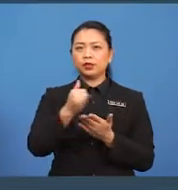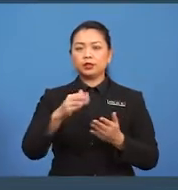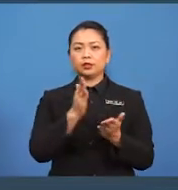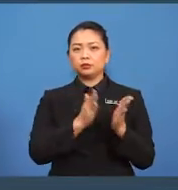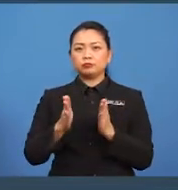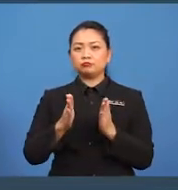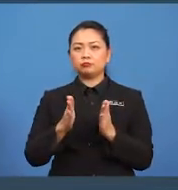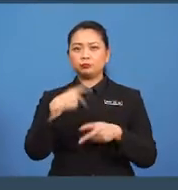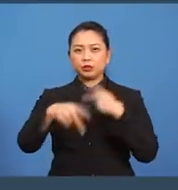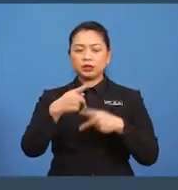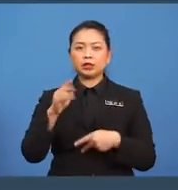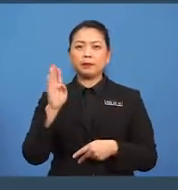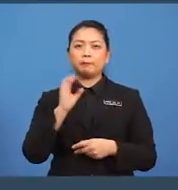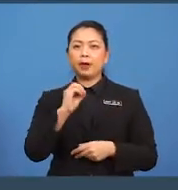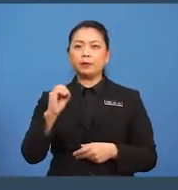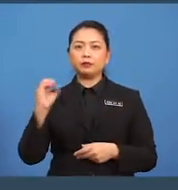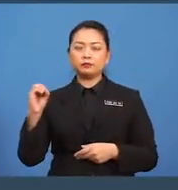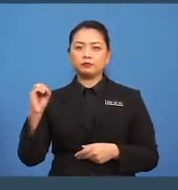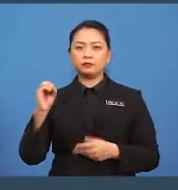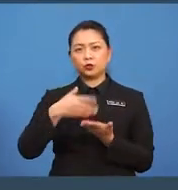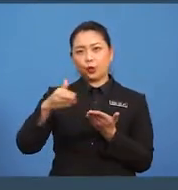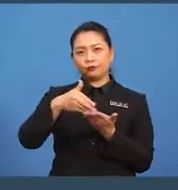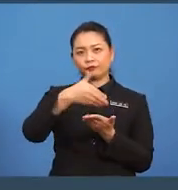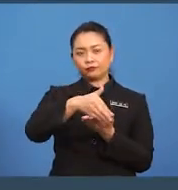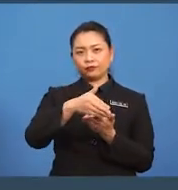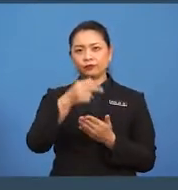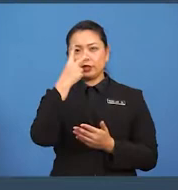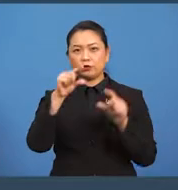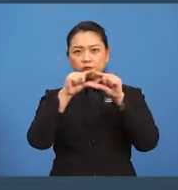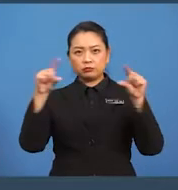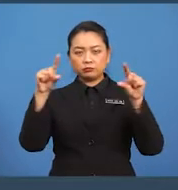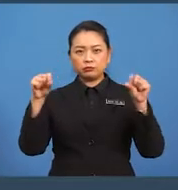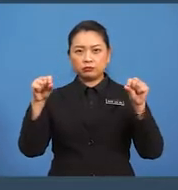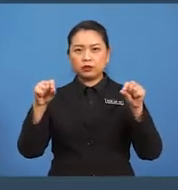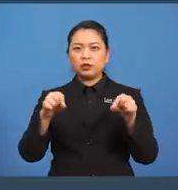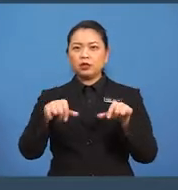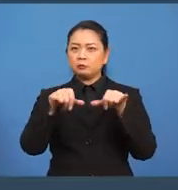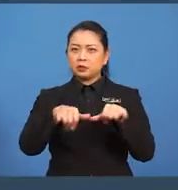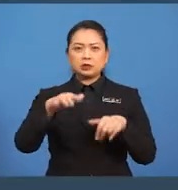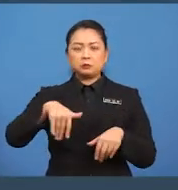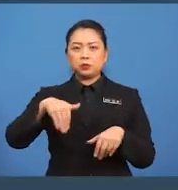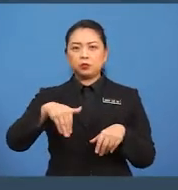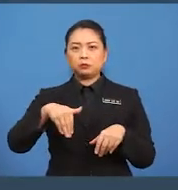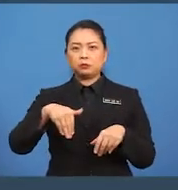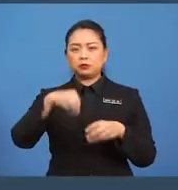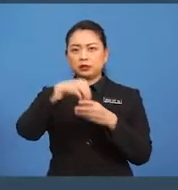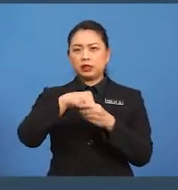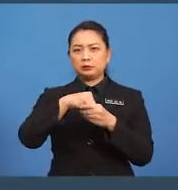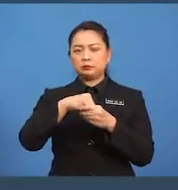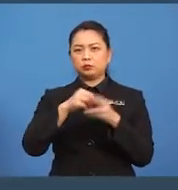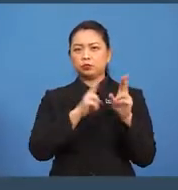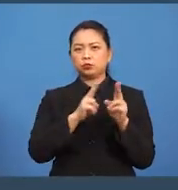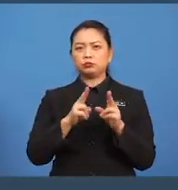sort. Jika kita lihat, senarai item yang terhasil masih belum berada dalam urutan